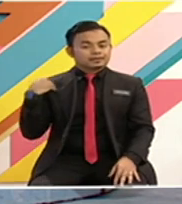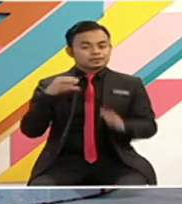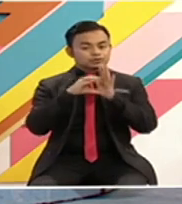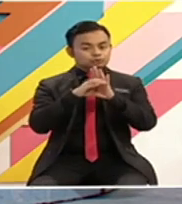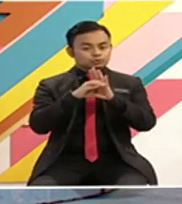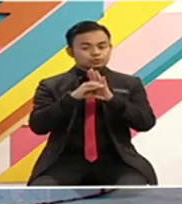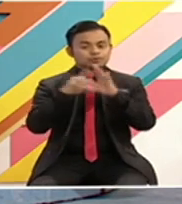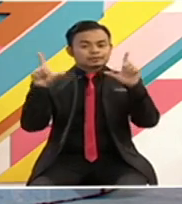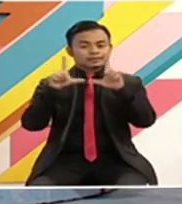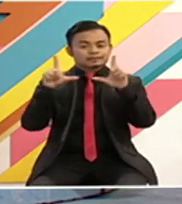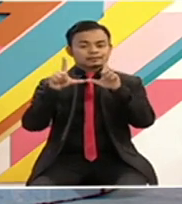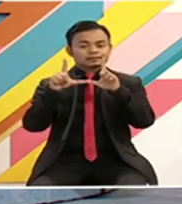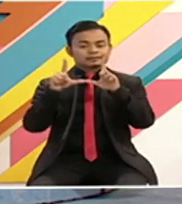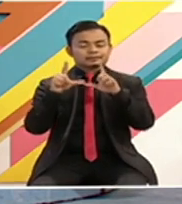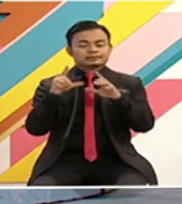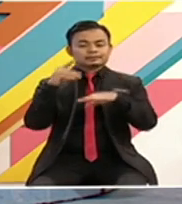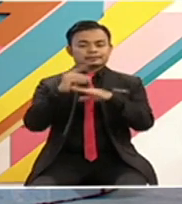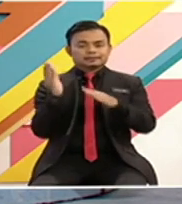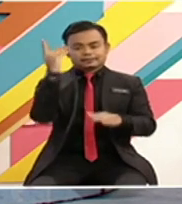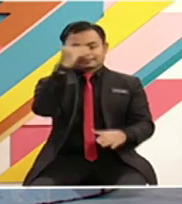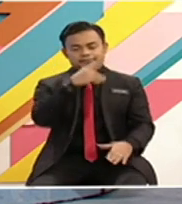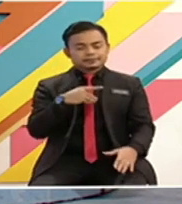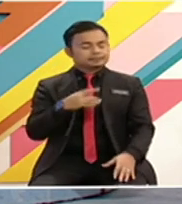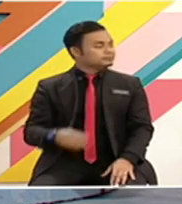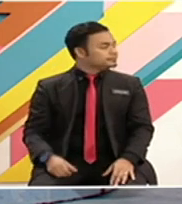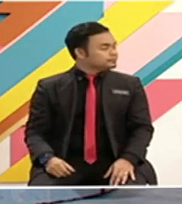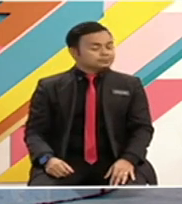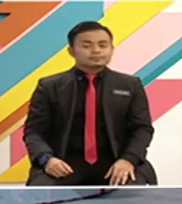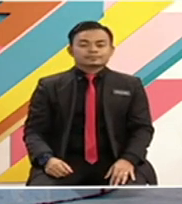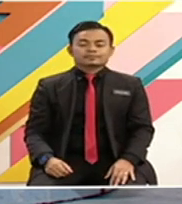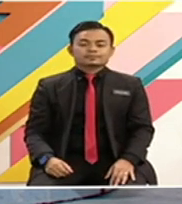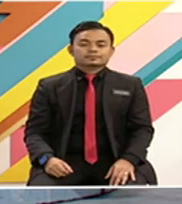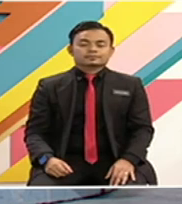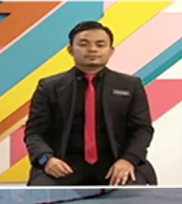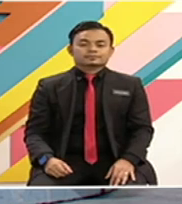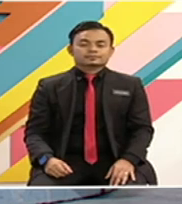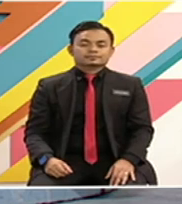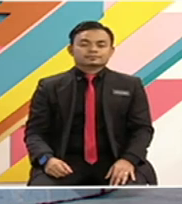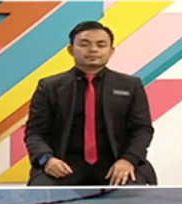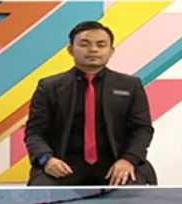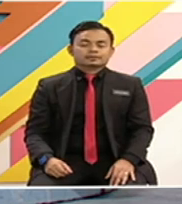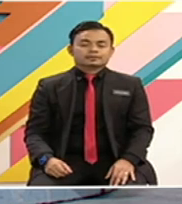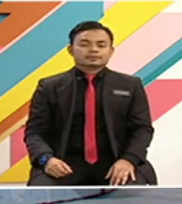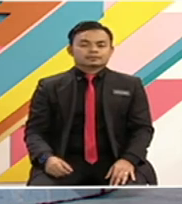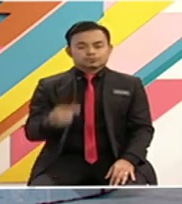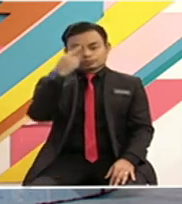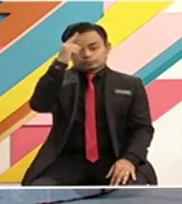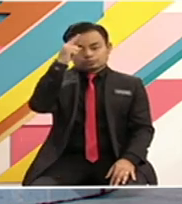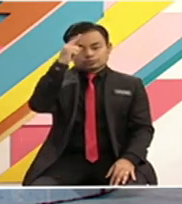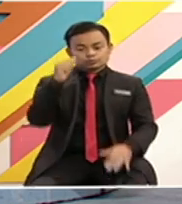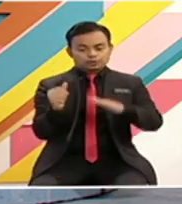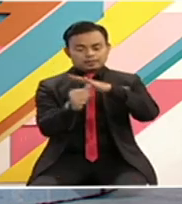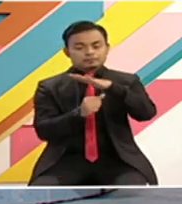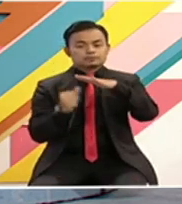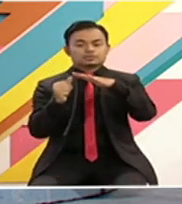hadapan ini saya ambil satu cailah ya untuk menunjukkan contoh bagi alam semulajadi ya